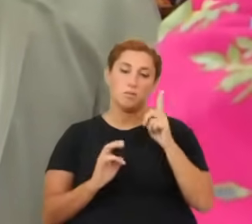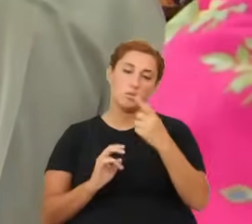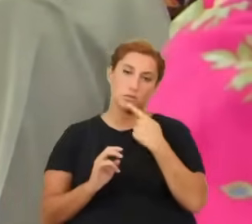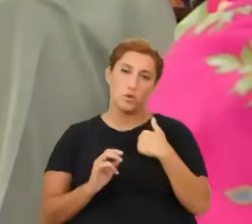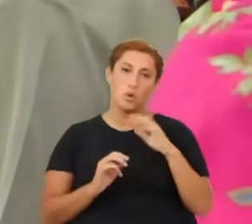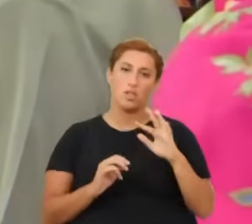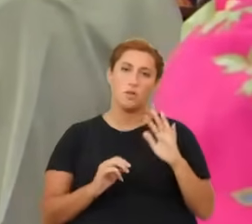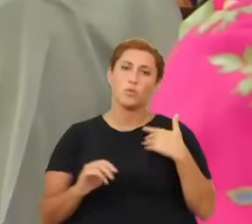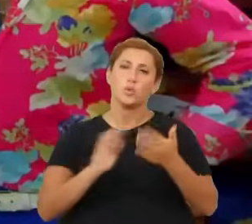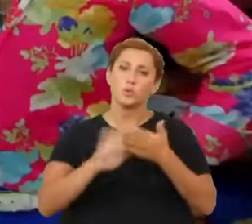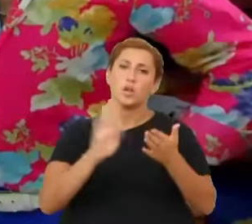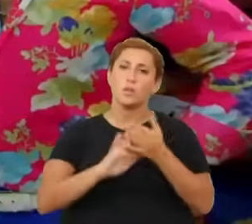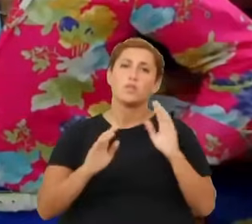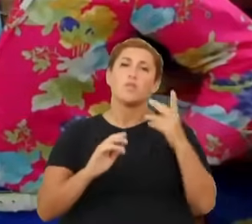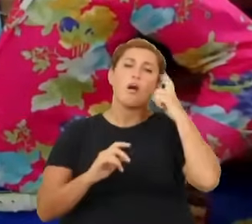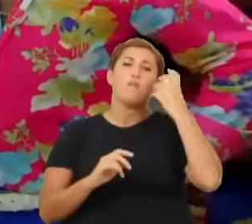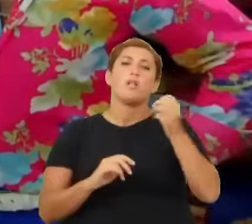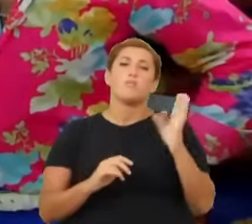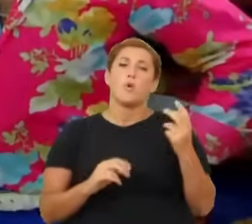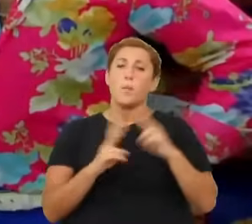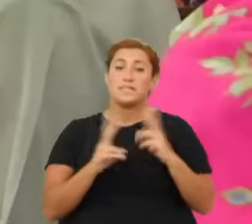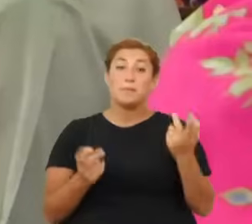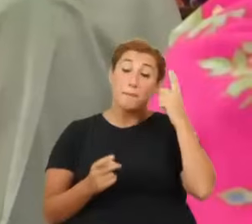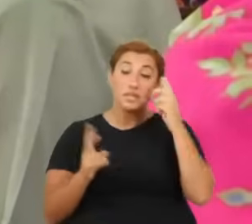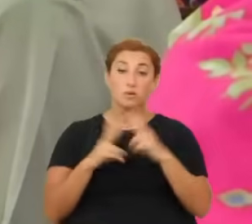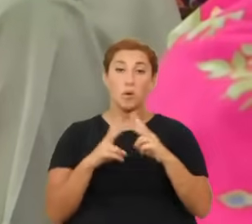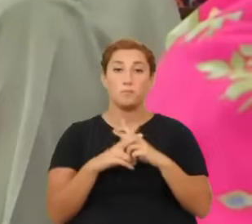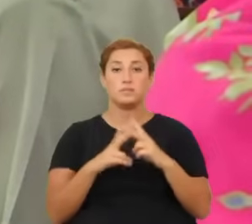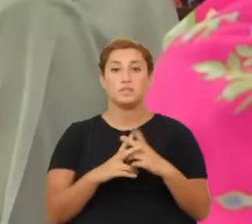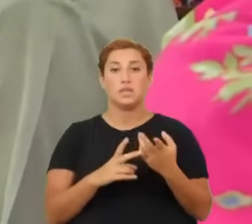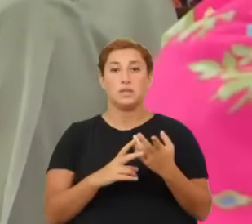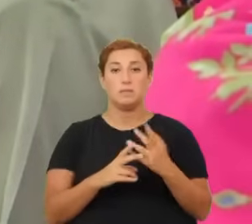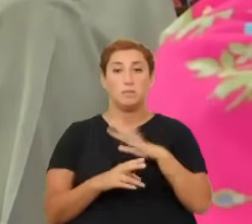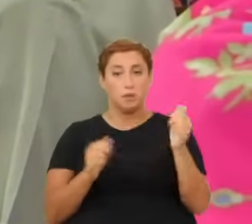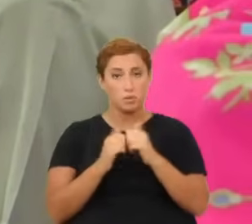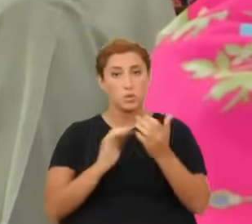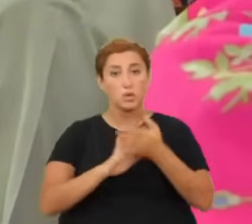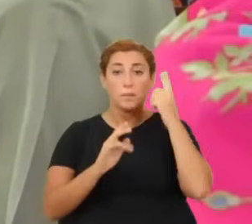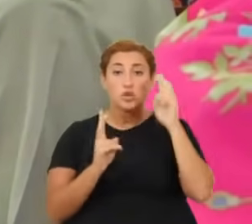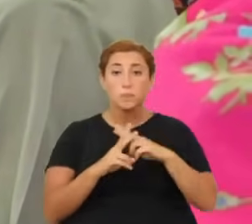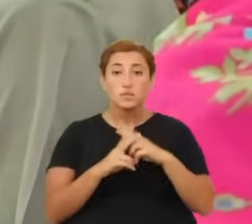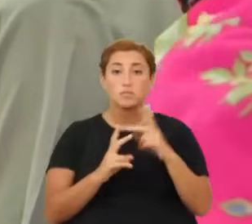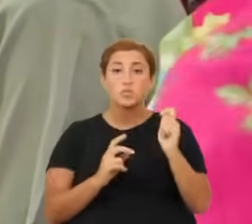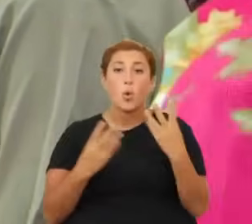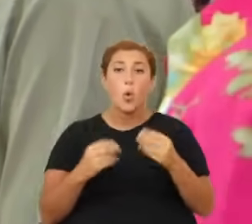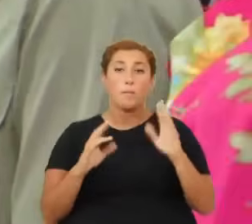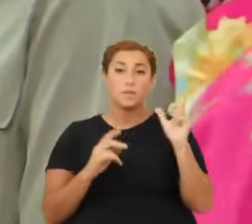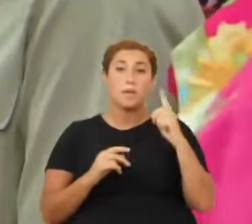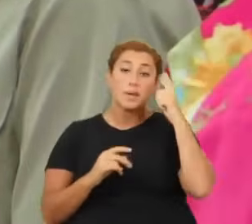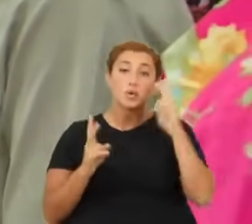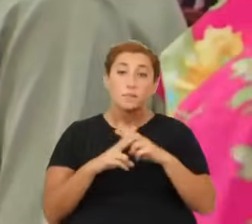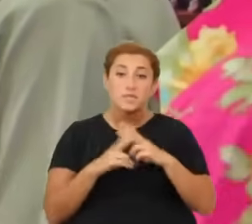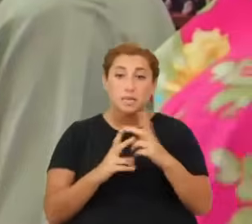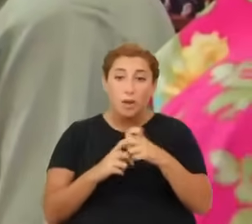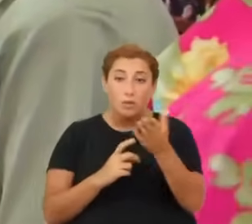bir düzeltelim. Ya bunu bir düzeltelim bu şartları ya. Komiserim nedir ya? Başkomiserim. Hep birlikte bir söyleyelim bunu, düzeltelim. Başkomiserim. Bu kadar zor olmamalı bu ya.